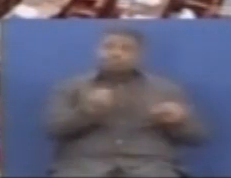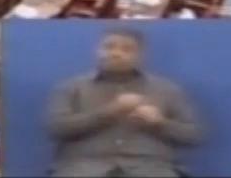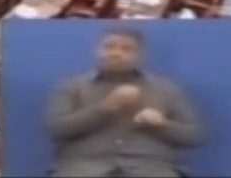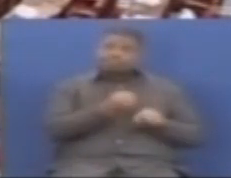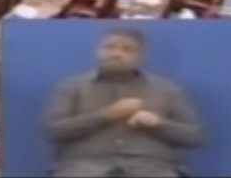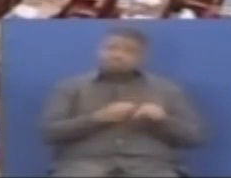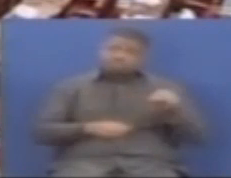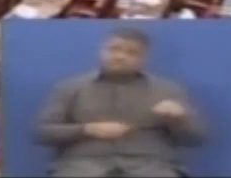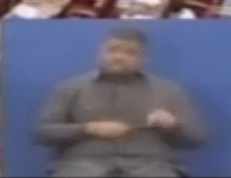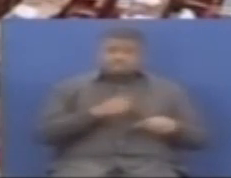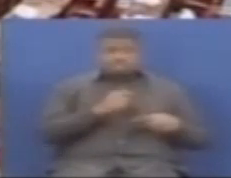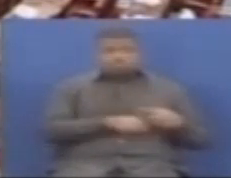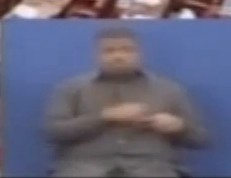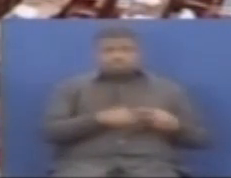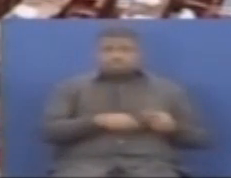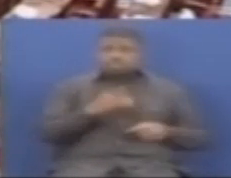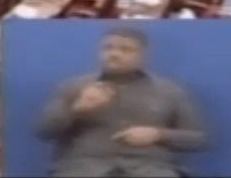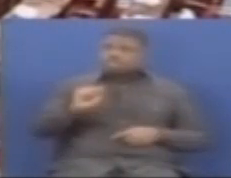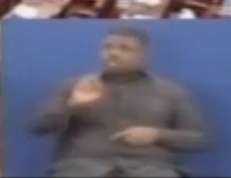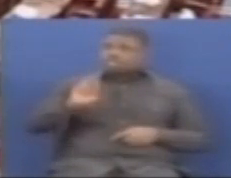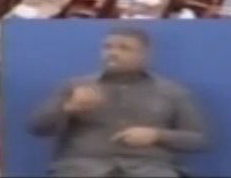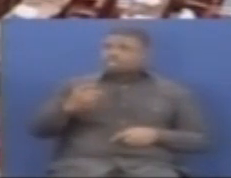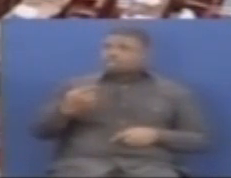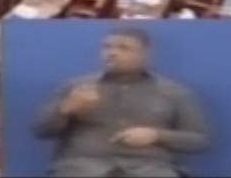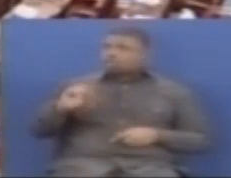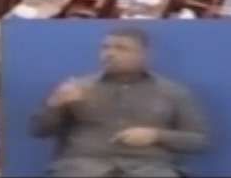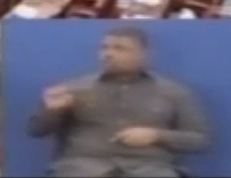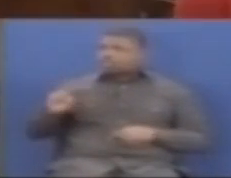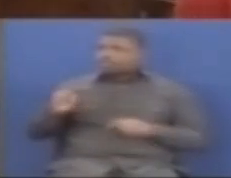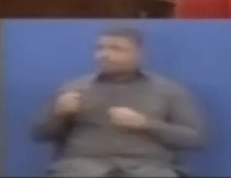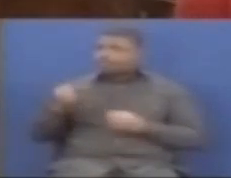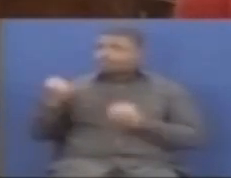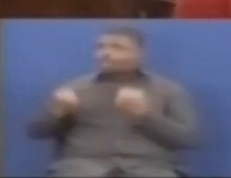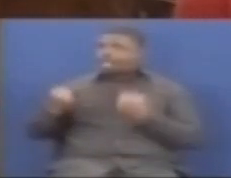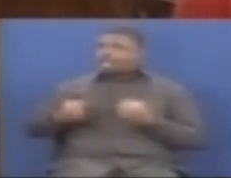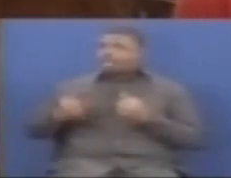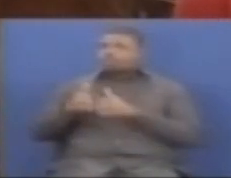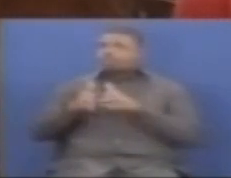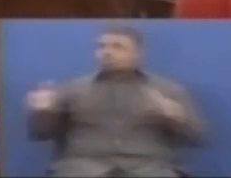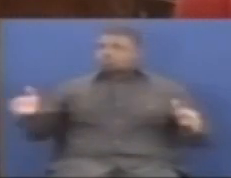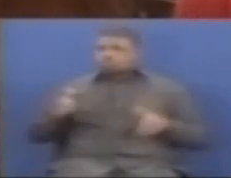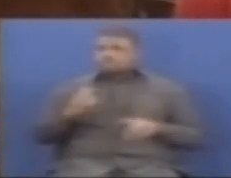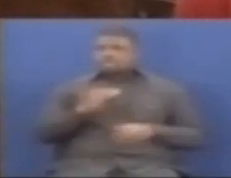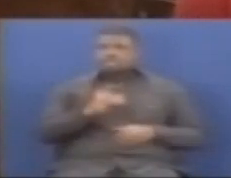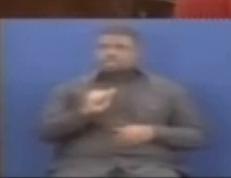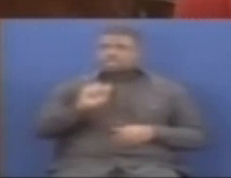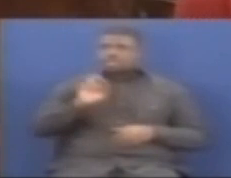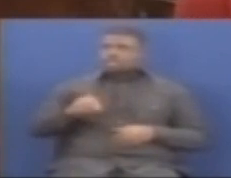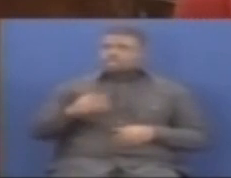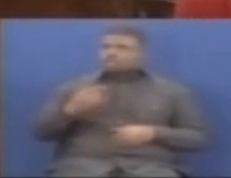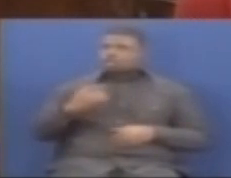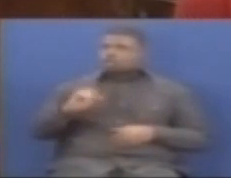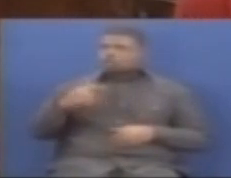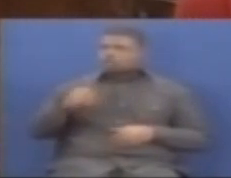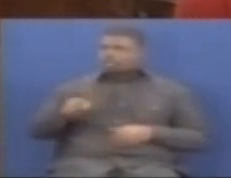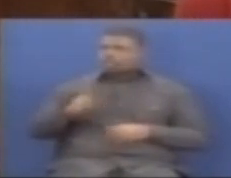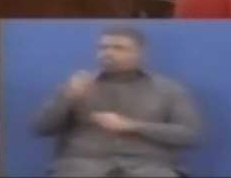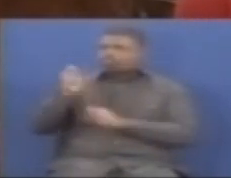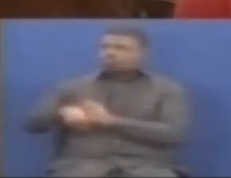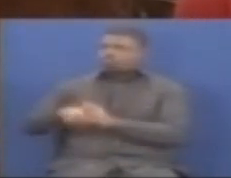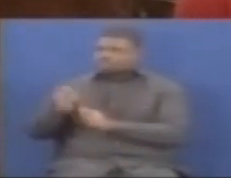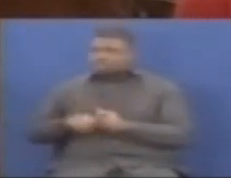Nataka serikali iniambie ni lini sasa kipande hiki cha kilomita 48 kitakamilika.